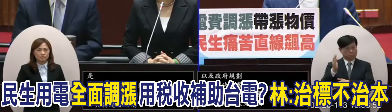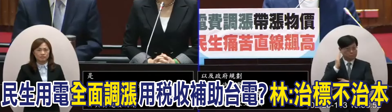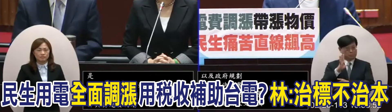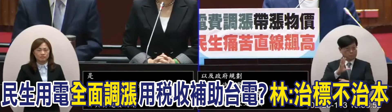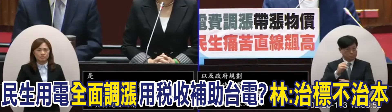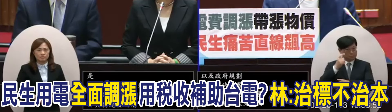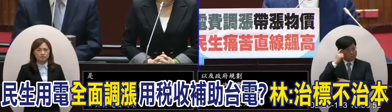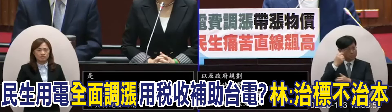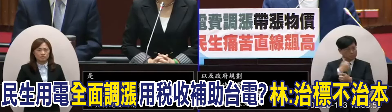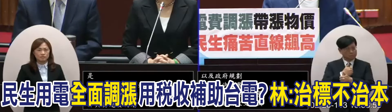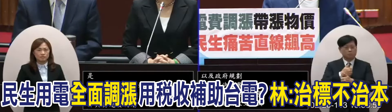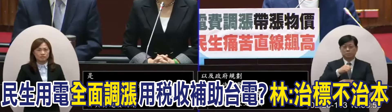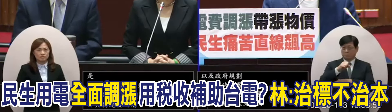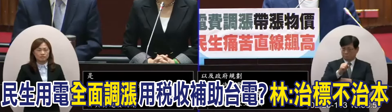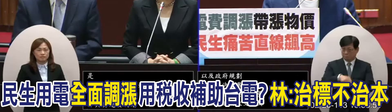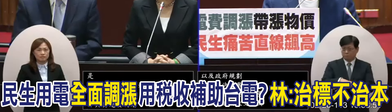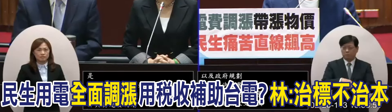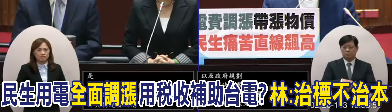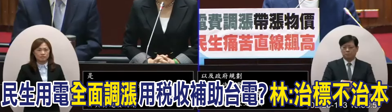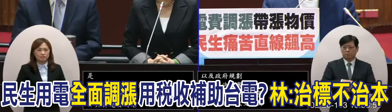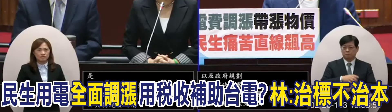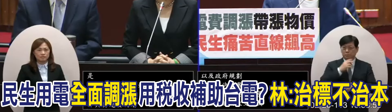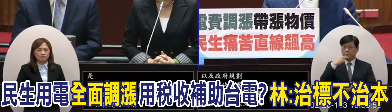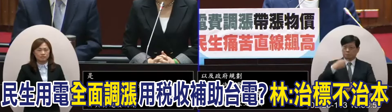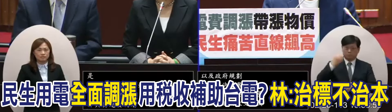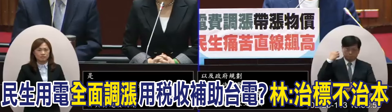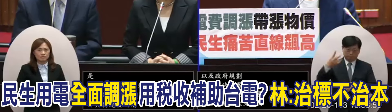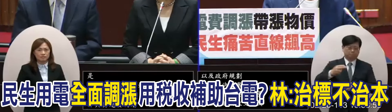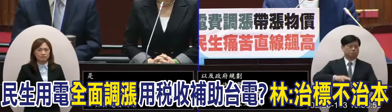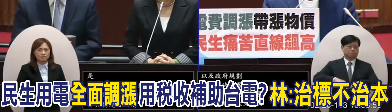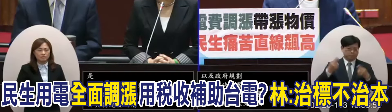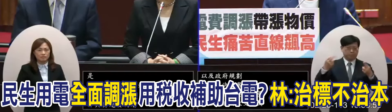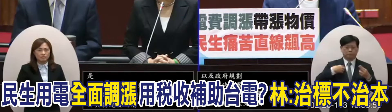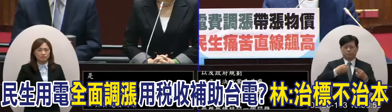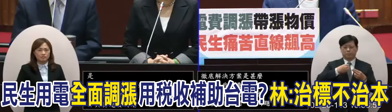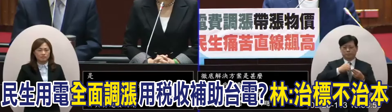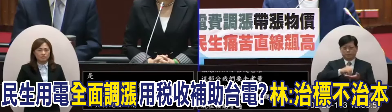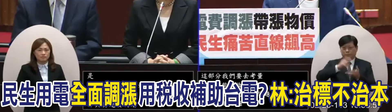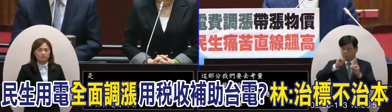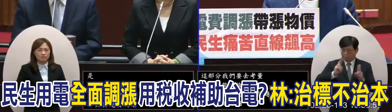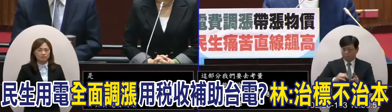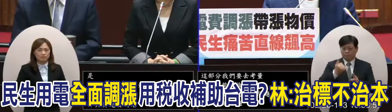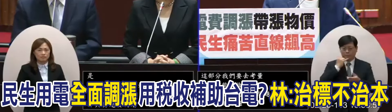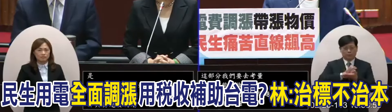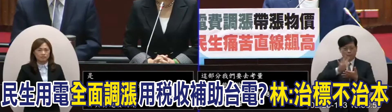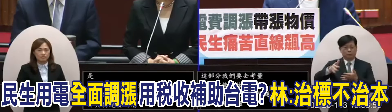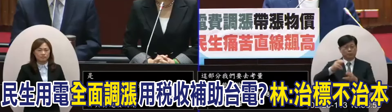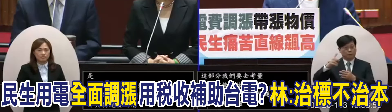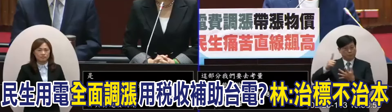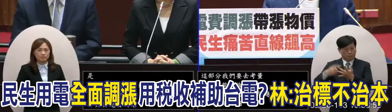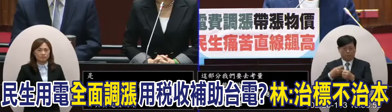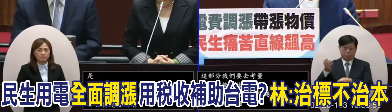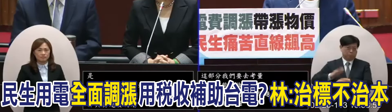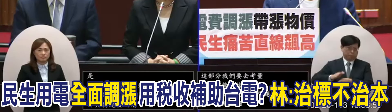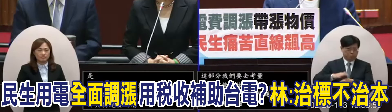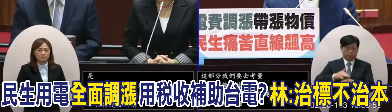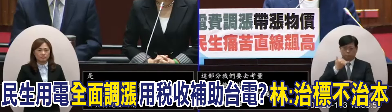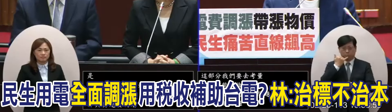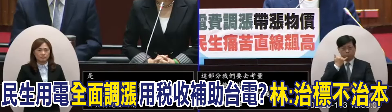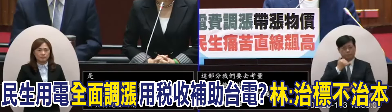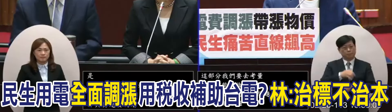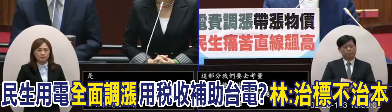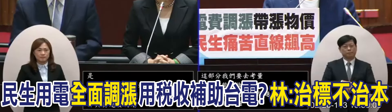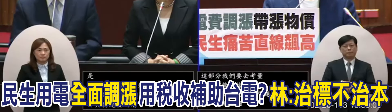是不是愿意采用重启核能，以补足我们未来电力不足的这个危